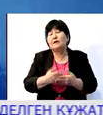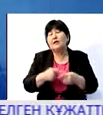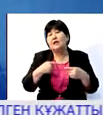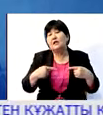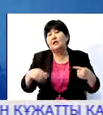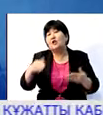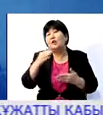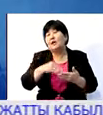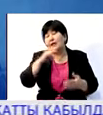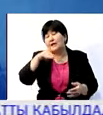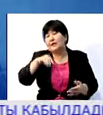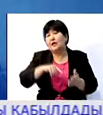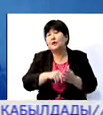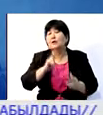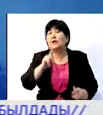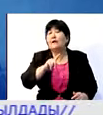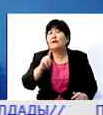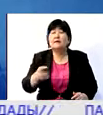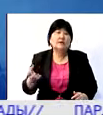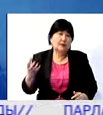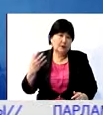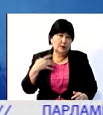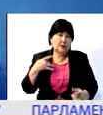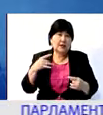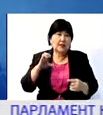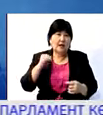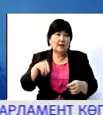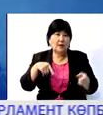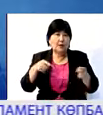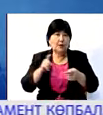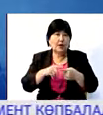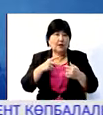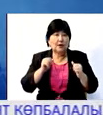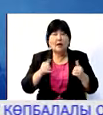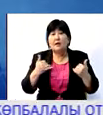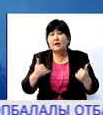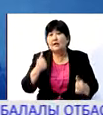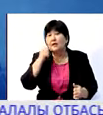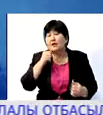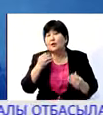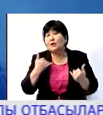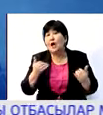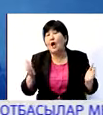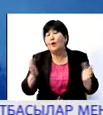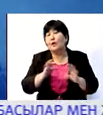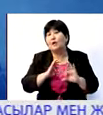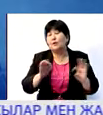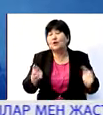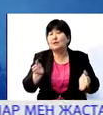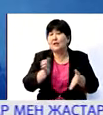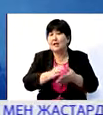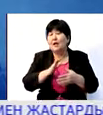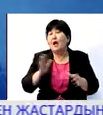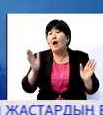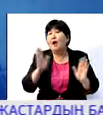да бағдарламаларымызды kasterka.kz-тен Қызылорда телеарнасының сайтына өту арқылы көре аласыздар. Ал енді ертеңгі күнге арналған ауа райы болжамымен танысып